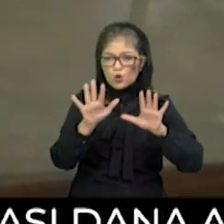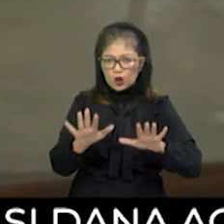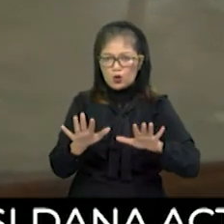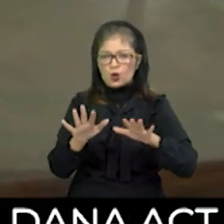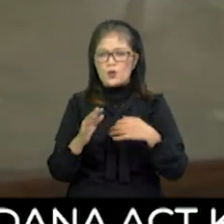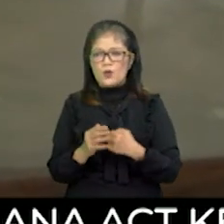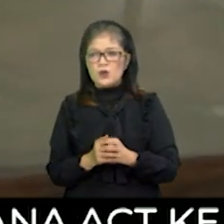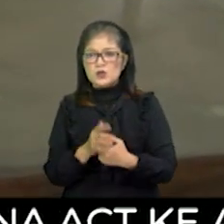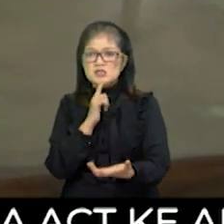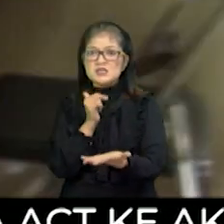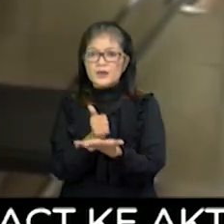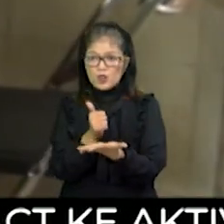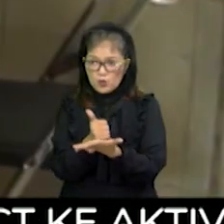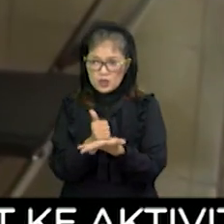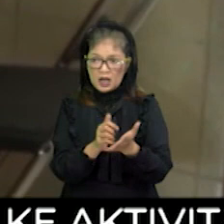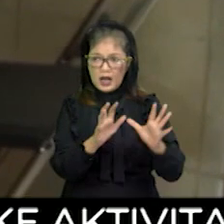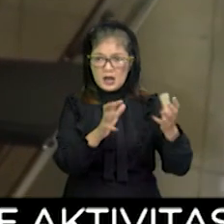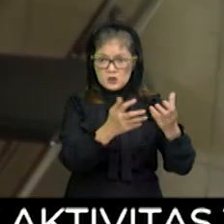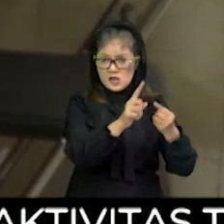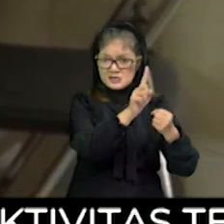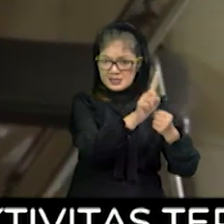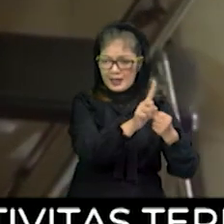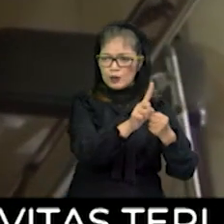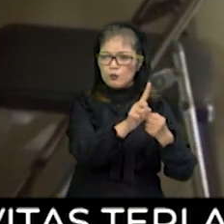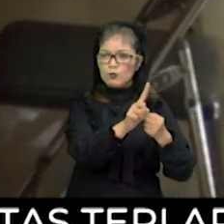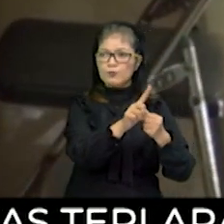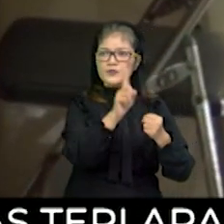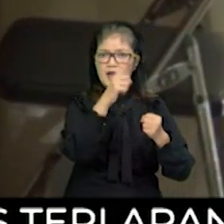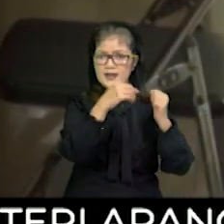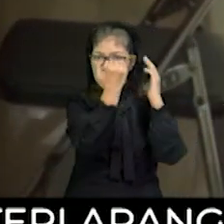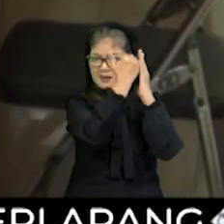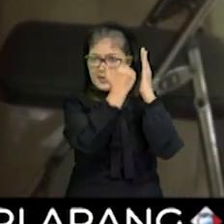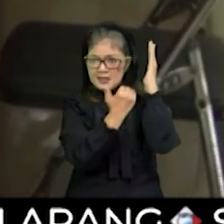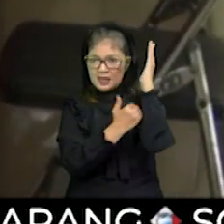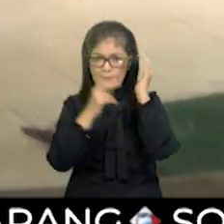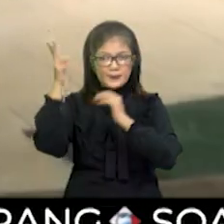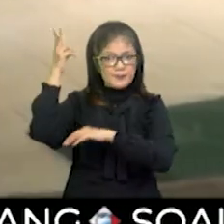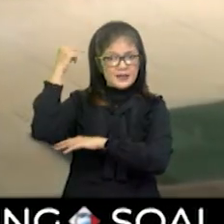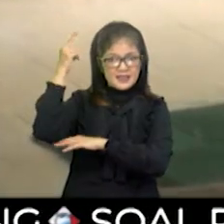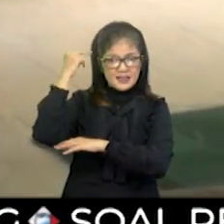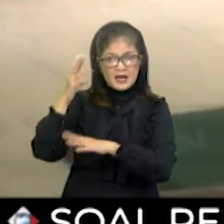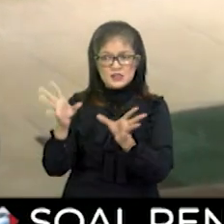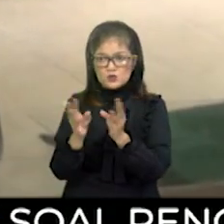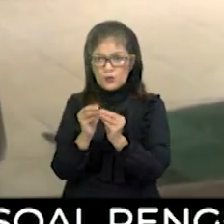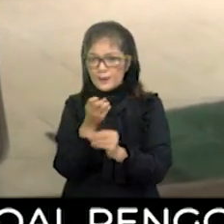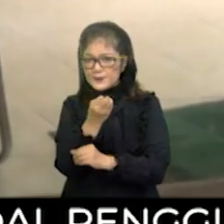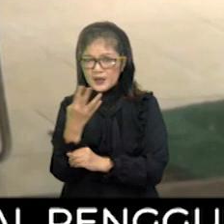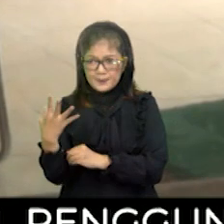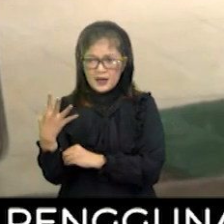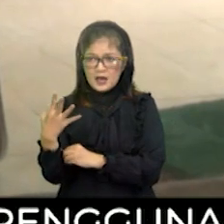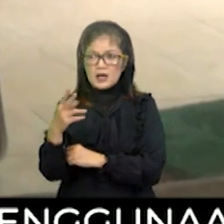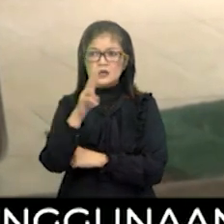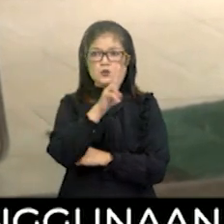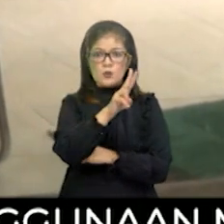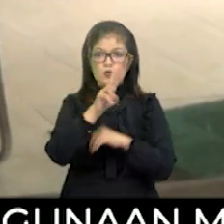Padahal, kuota untuk siswa kelas 1 sesuai ketentuan rombongan belajar Dinas Pendidikan dan Kebudayaan Kota Mojokerto adalah sebanyak